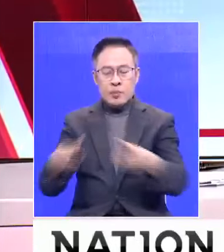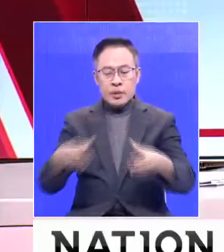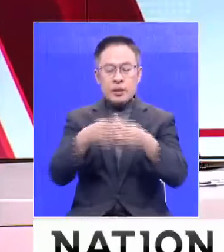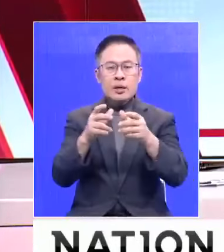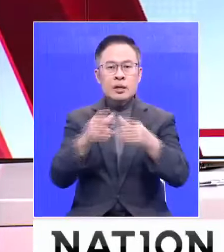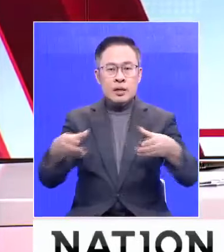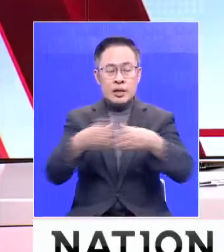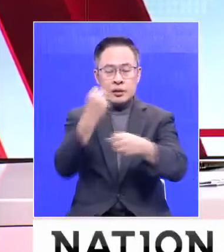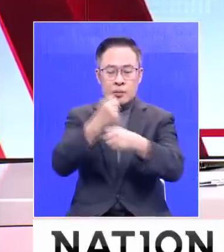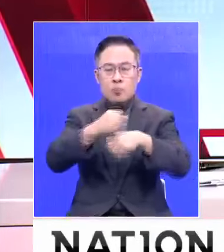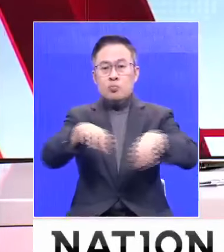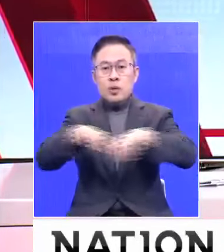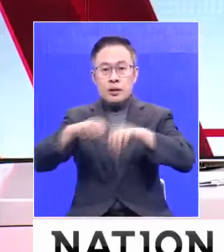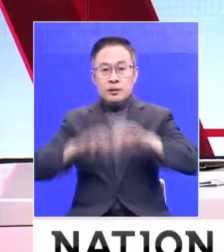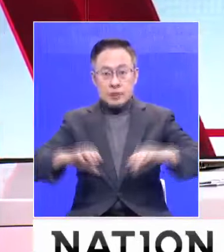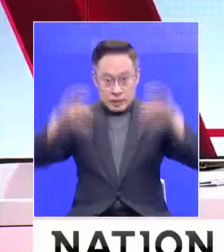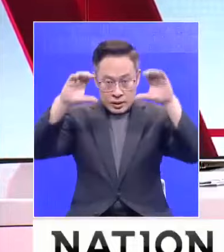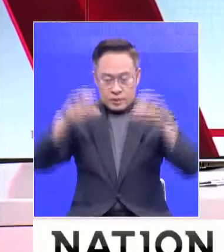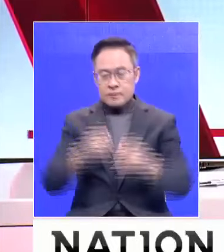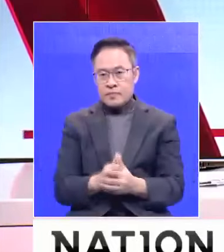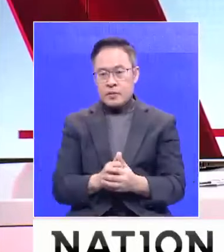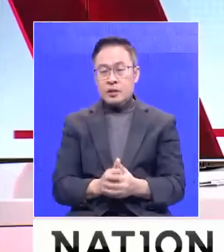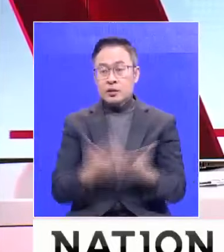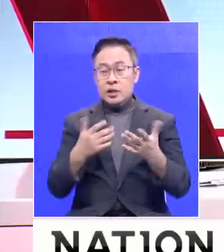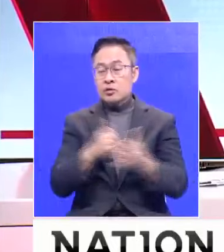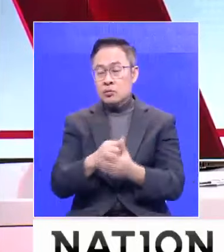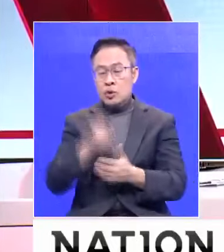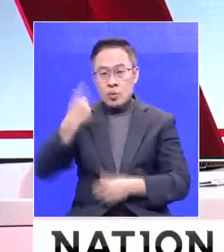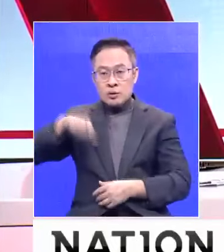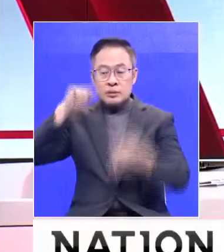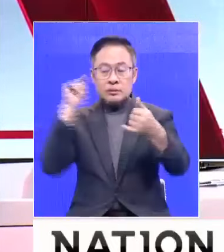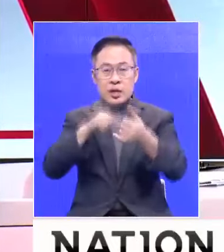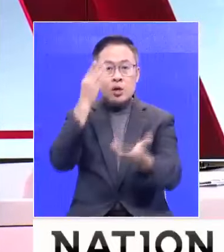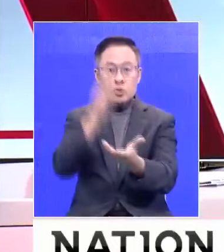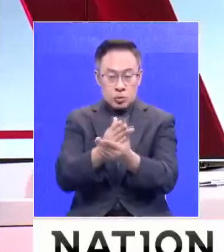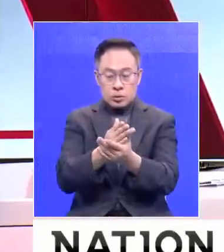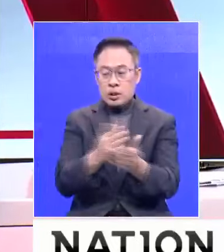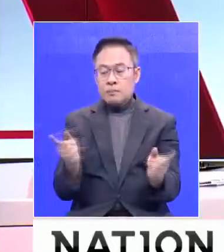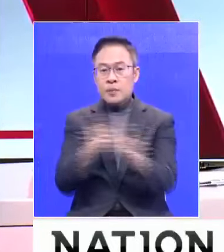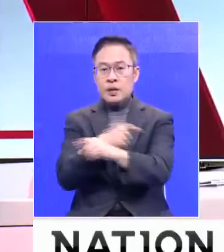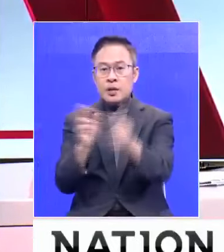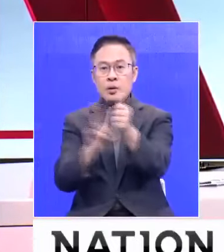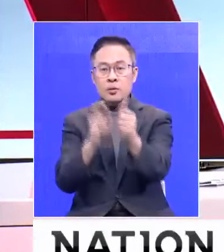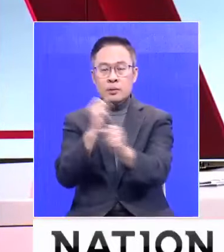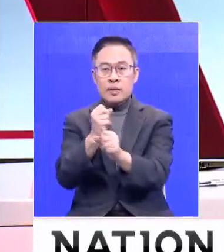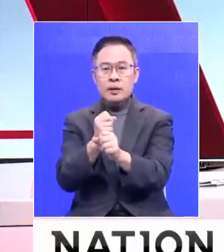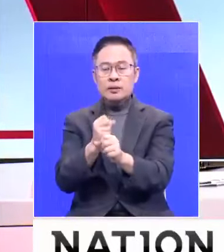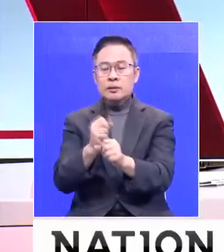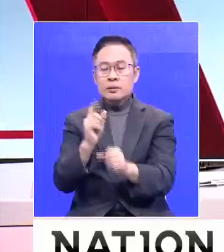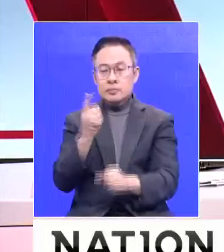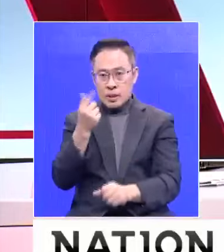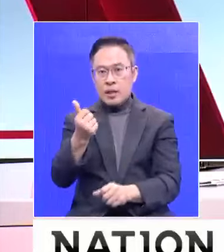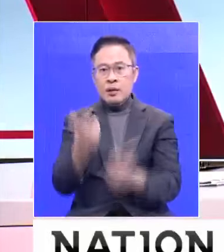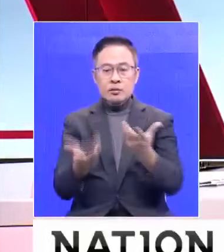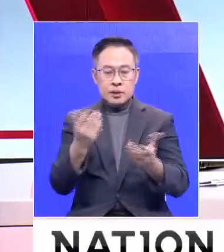ล้วหลังจากนั้นเนี่ยถ้าเกิดว่าสั่งให้หยุดปฏิบัติหน้าที่ก็คล้ายๆกับที่คุณเทพไทยบอกนั่นแหละก็คงจะให้นายกอบจ.เนี่ยทํางานไปก่อน